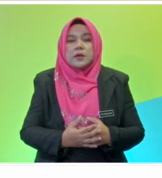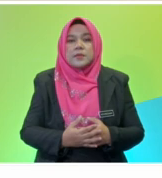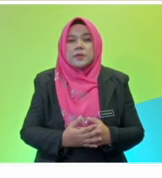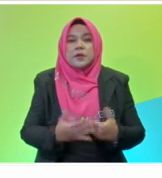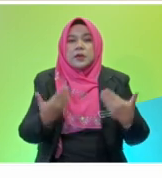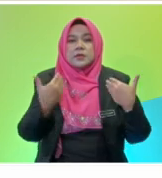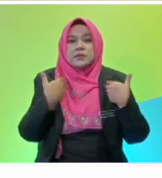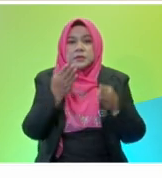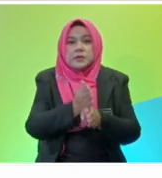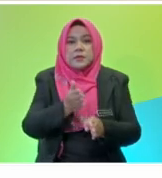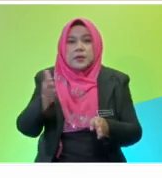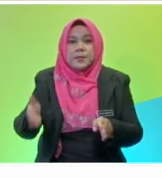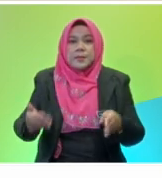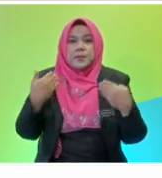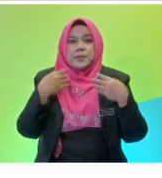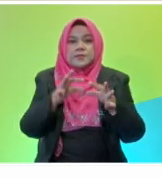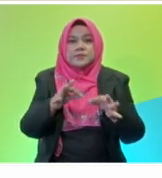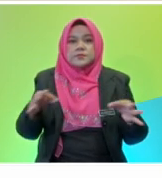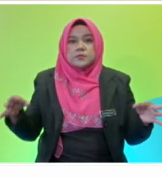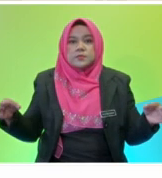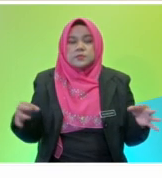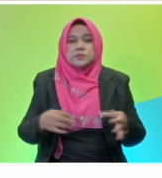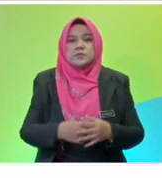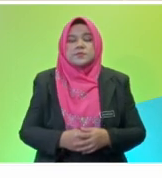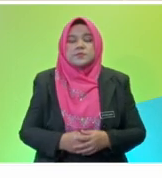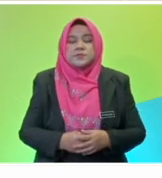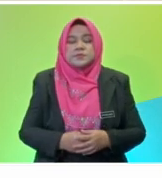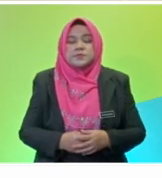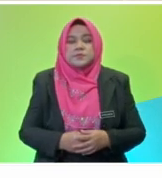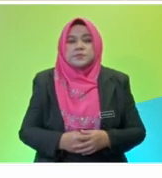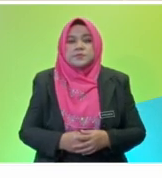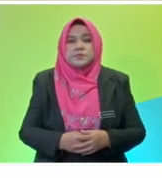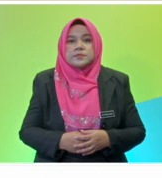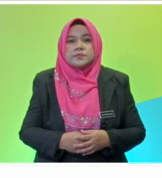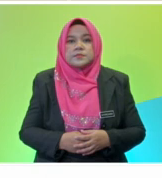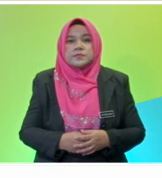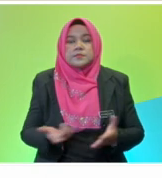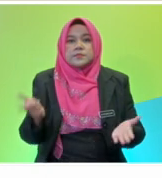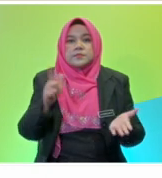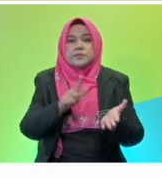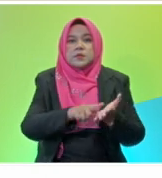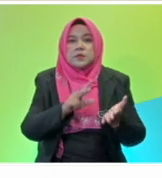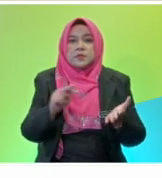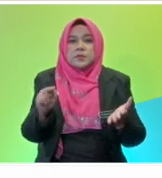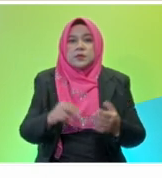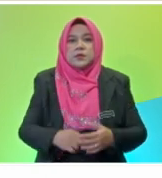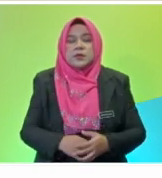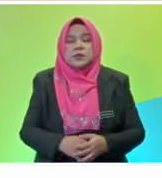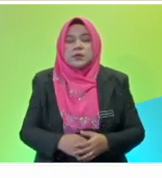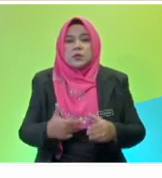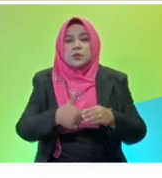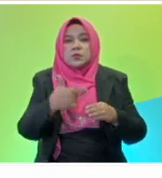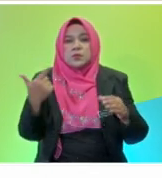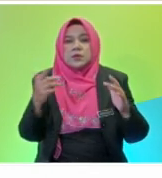ulasan ulasan untuk hak penguasaan murid Oke ini template laporan Widi gssn luar Italian